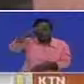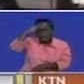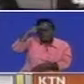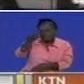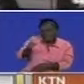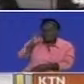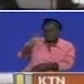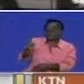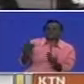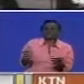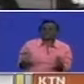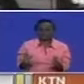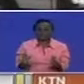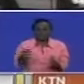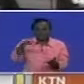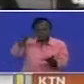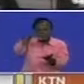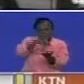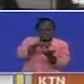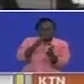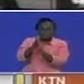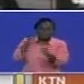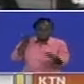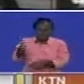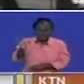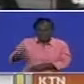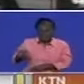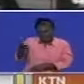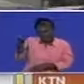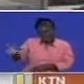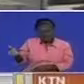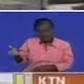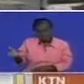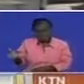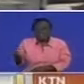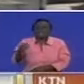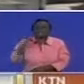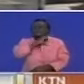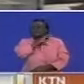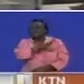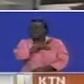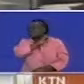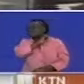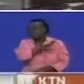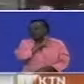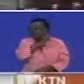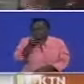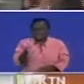vinaonekana. Kituo cha magari ya usafiri wa umma pia kipo mahala hapa. Ni kelele, kelele,